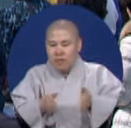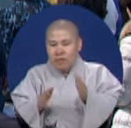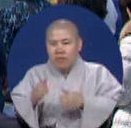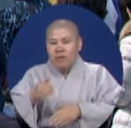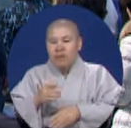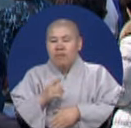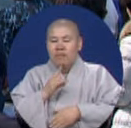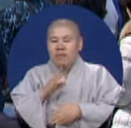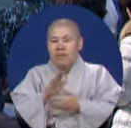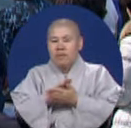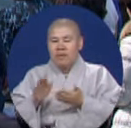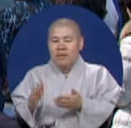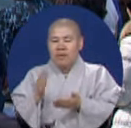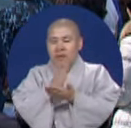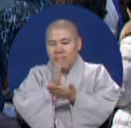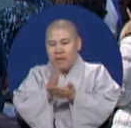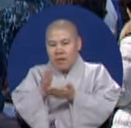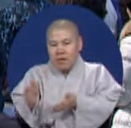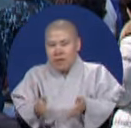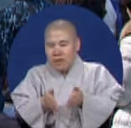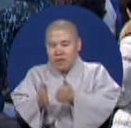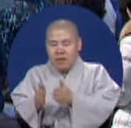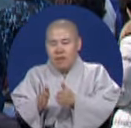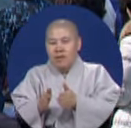그 뭐 여러 길이 있는 게 아니고